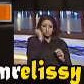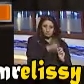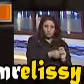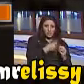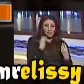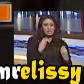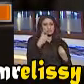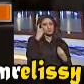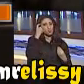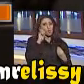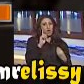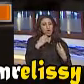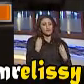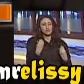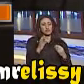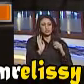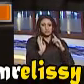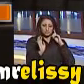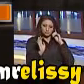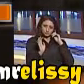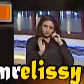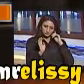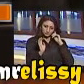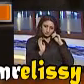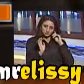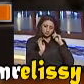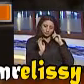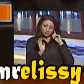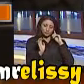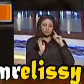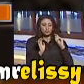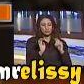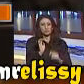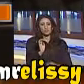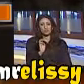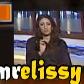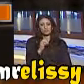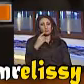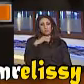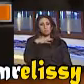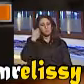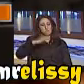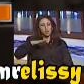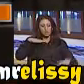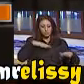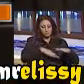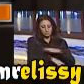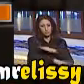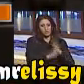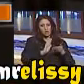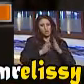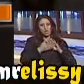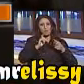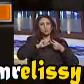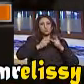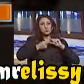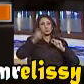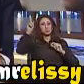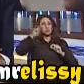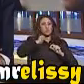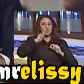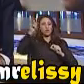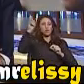تقرير طب شرعي عشان نعرف الحياه ماشيه ازاي، واحنا لسه دافنينه دلوقتي حالا، يعني احنا في بورسعيد دلوقتي. البقاء لله،